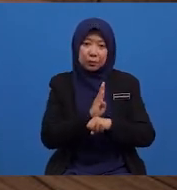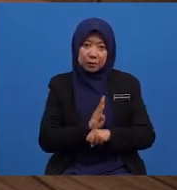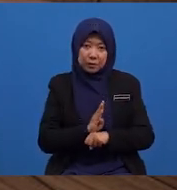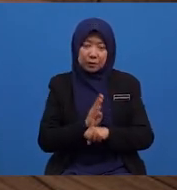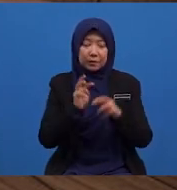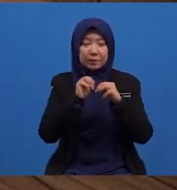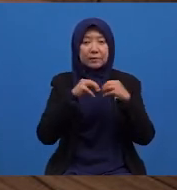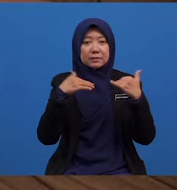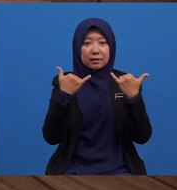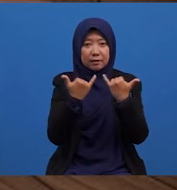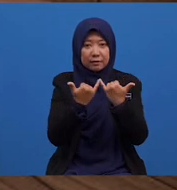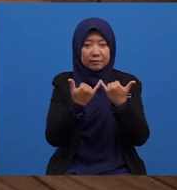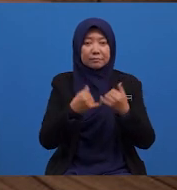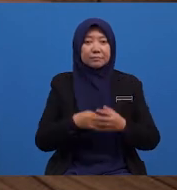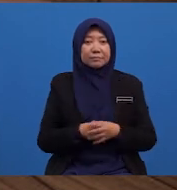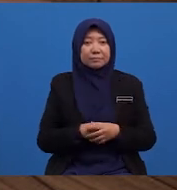masyarakat.